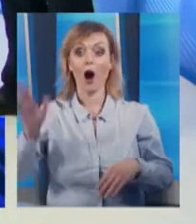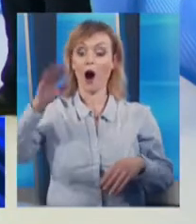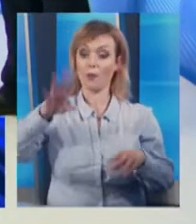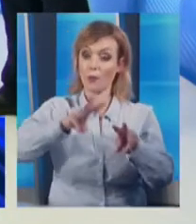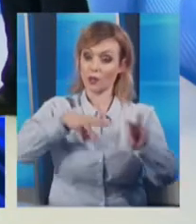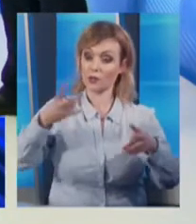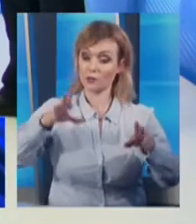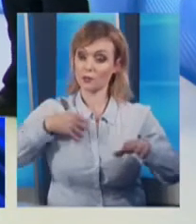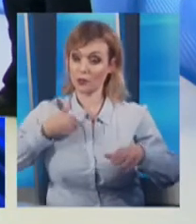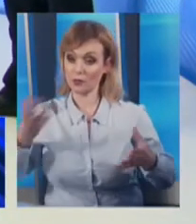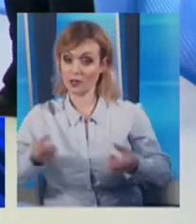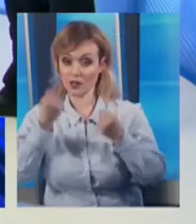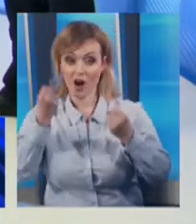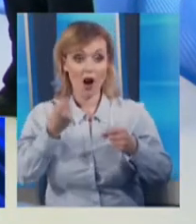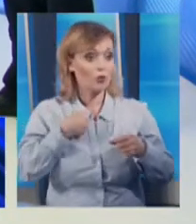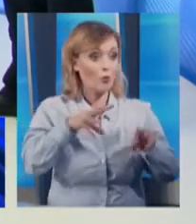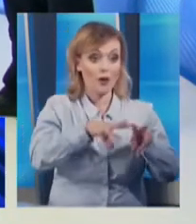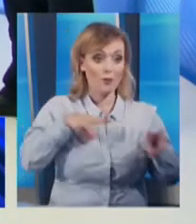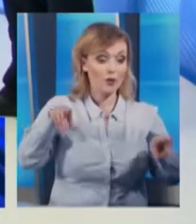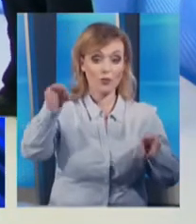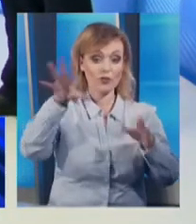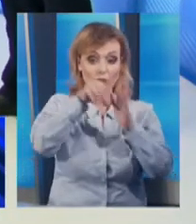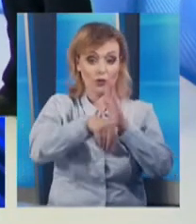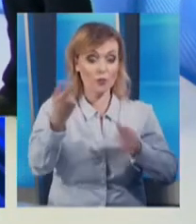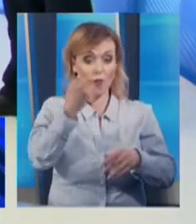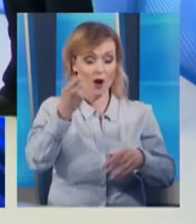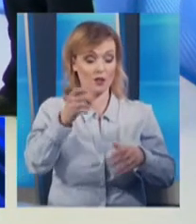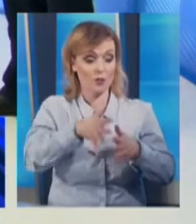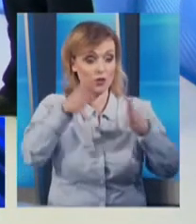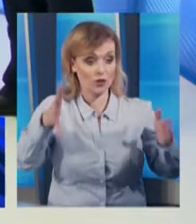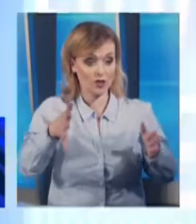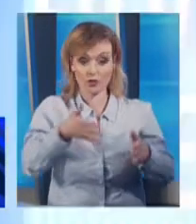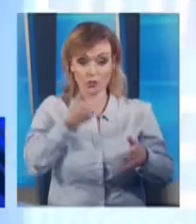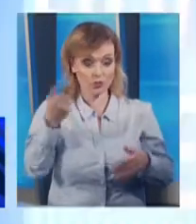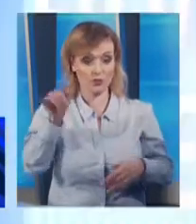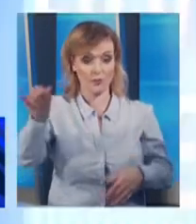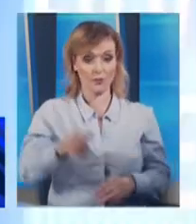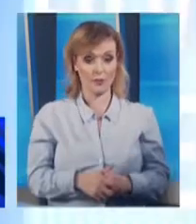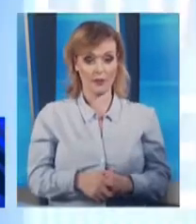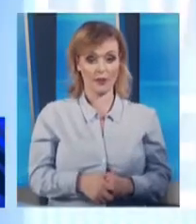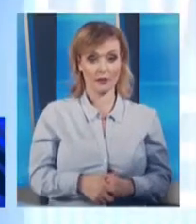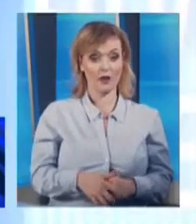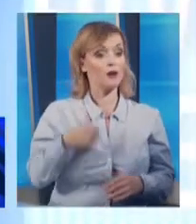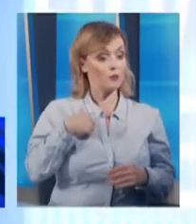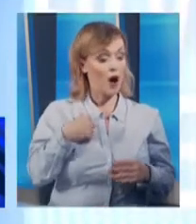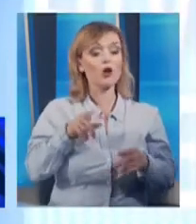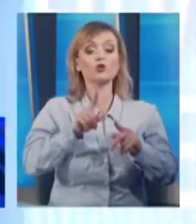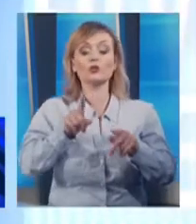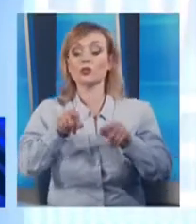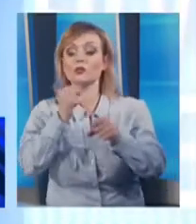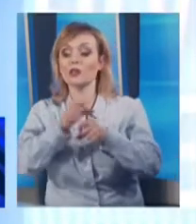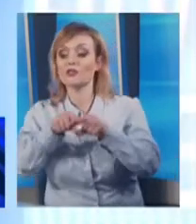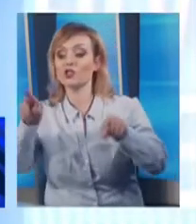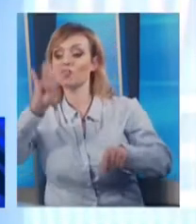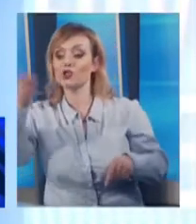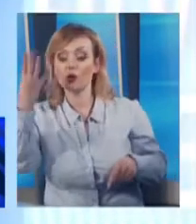făcut în parcursul acestui an deloc actualul nepreședinte. Vii și spui, stimați deputați,